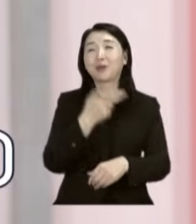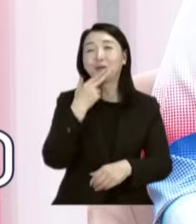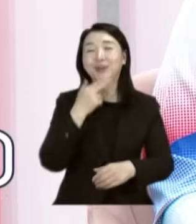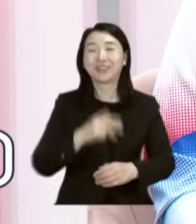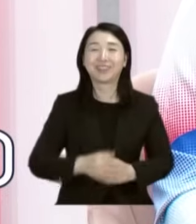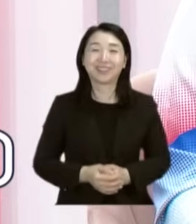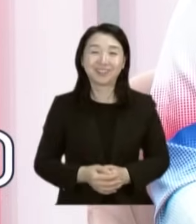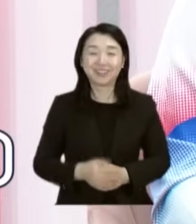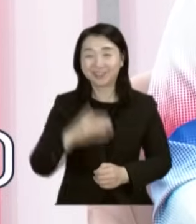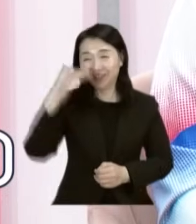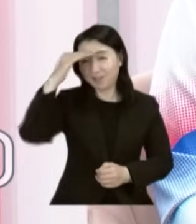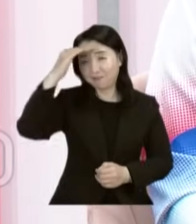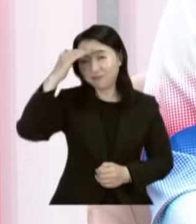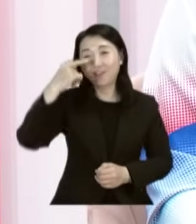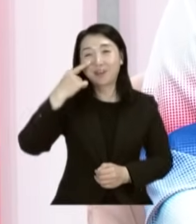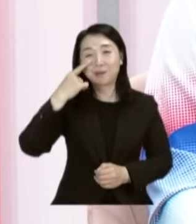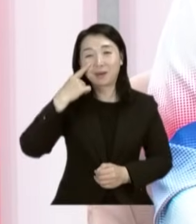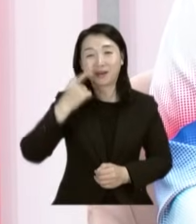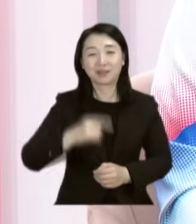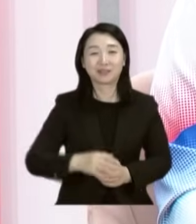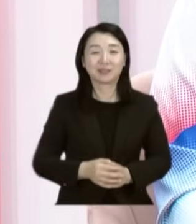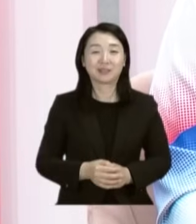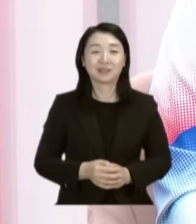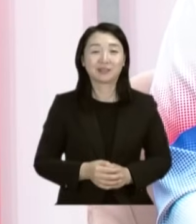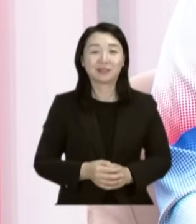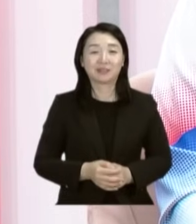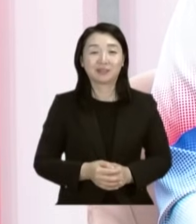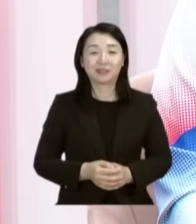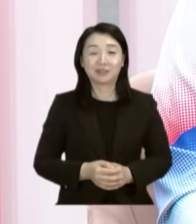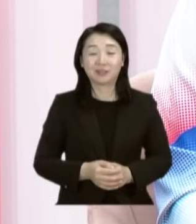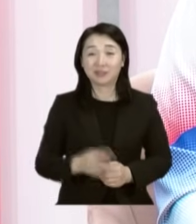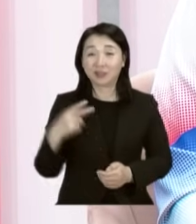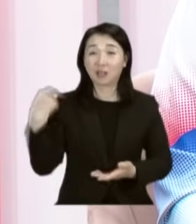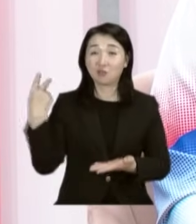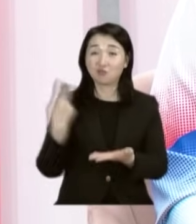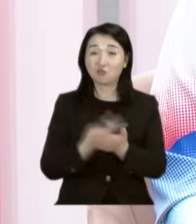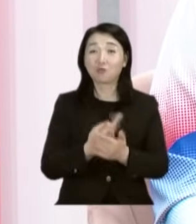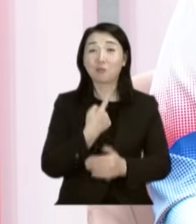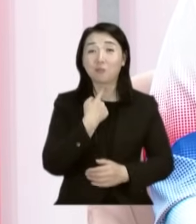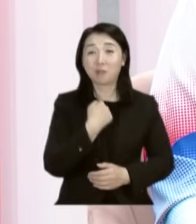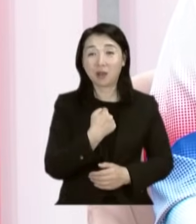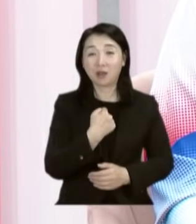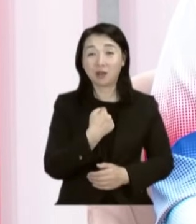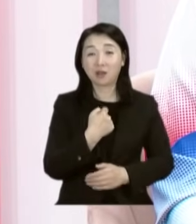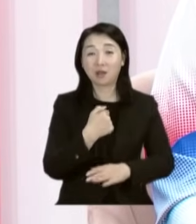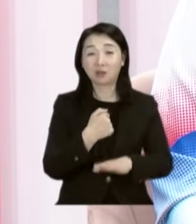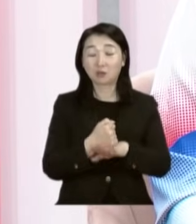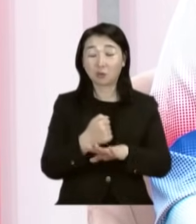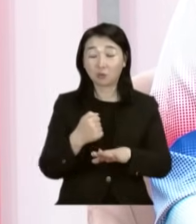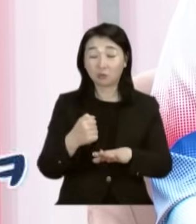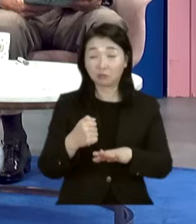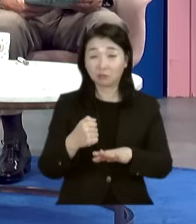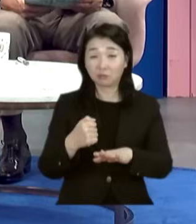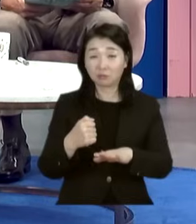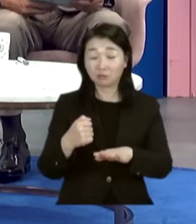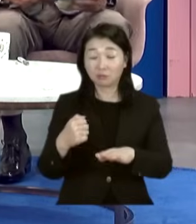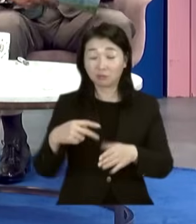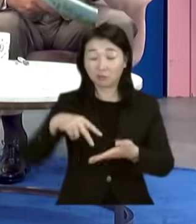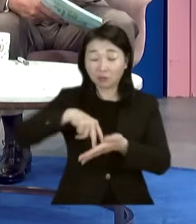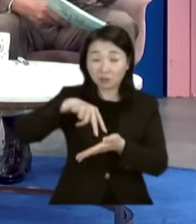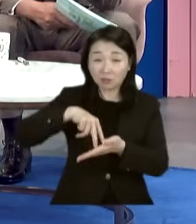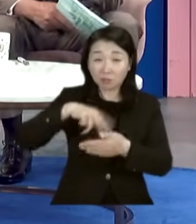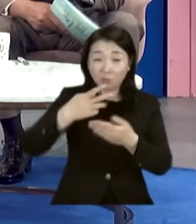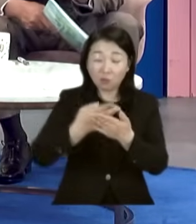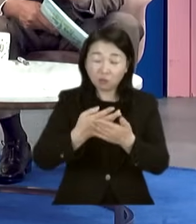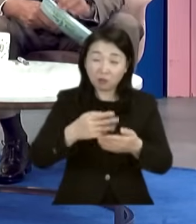없는데 구경하러 가면요 다 이렇게 전 유도를 해 가지고네 서서 이렇게 해야 되는데 다 누워 가지고 막